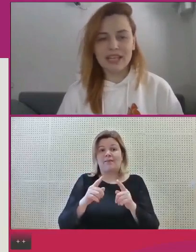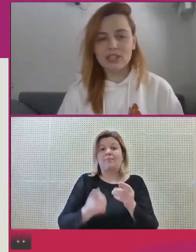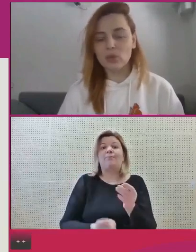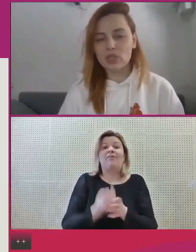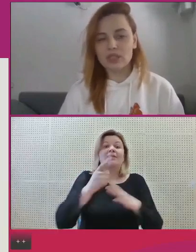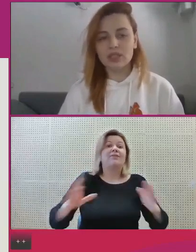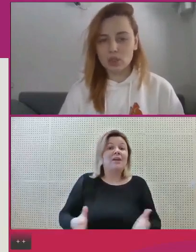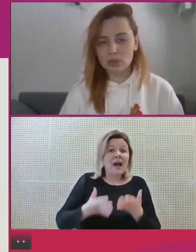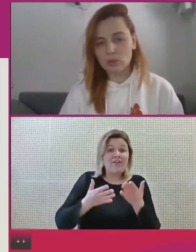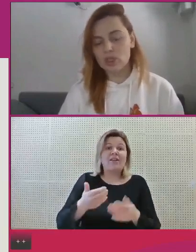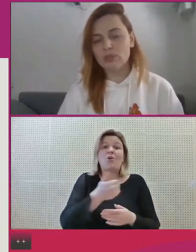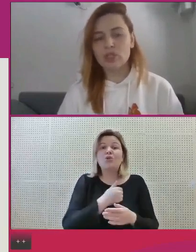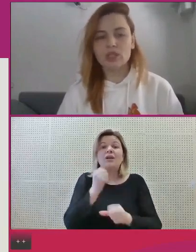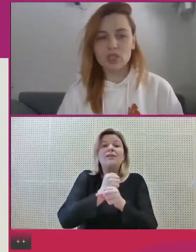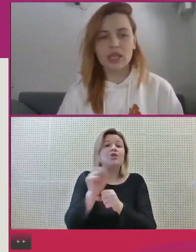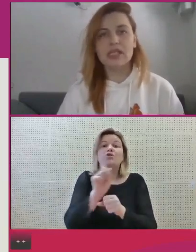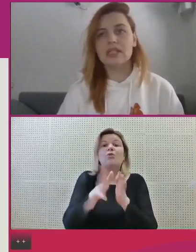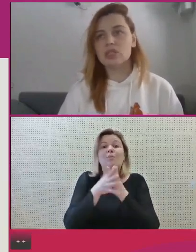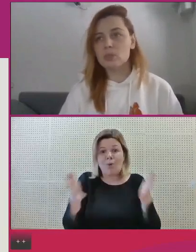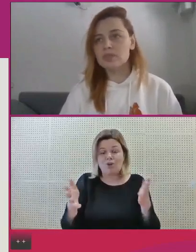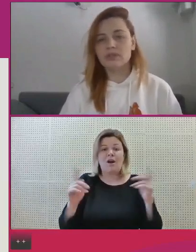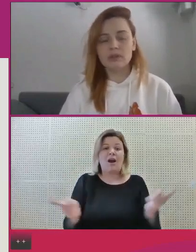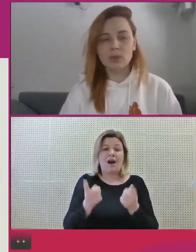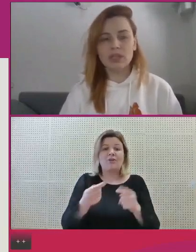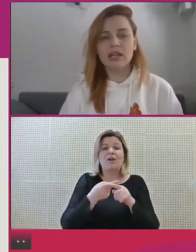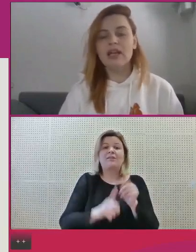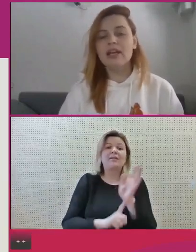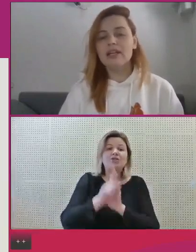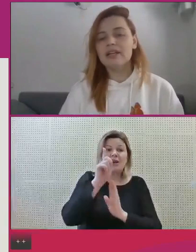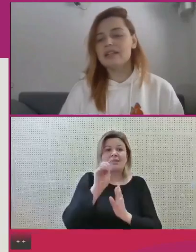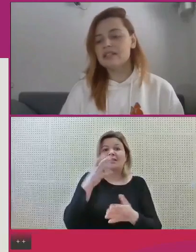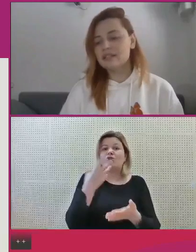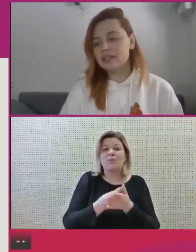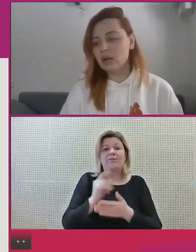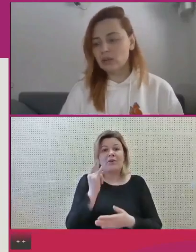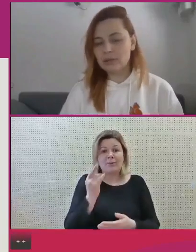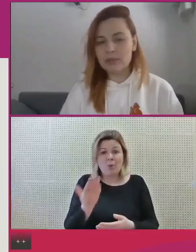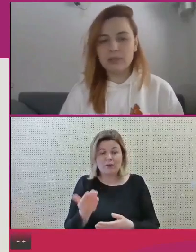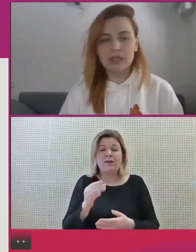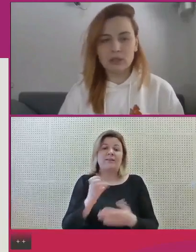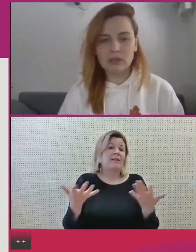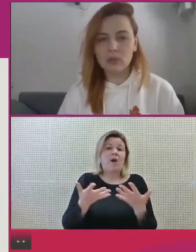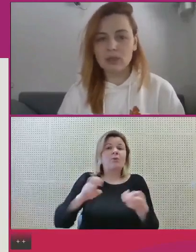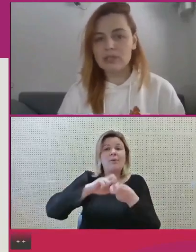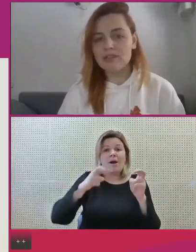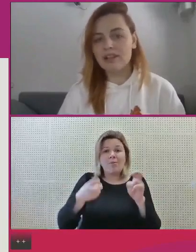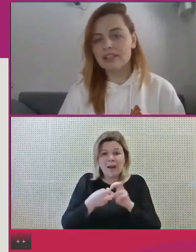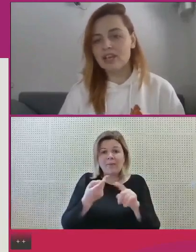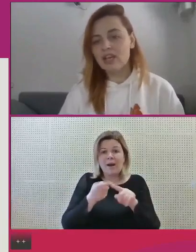вдохновение появляется и хочется делать что-то больше. Обычно начинается это с собственного ребенка, с какой-то проблемы, которая